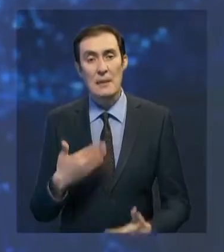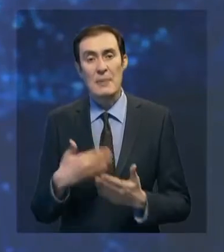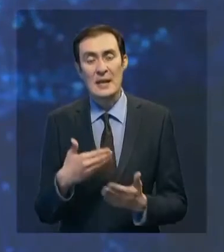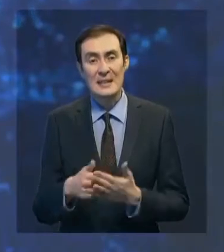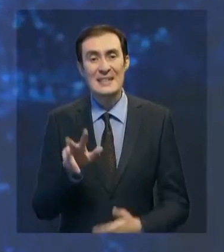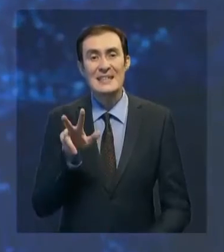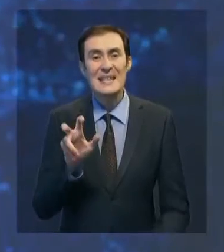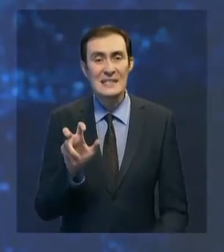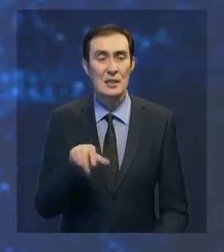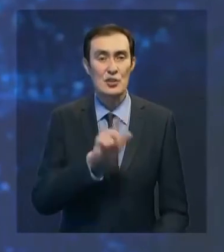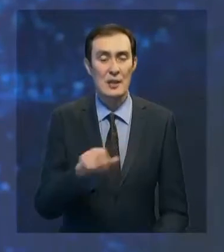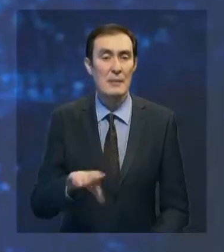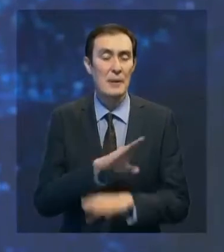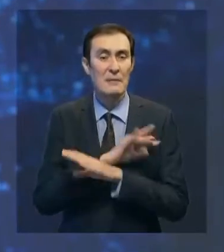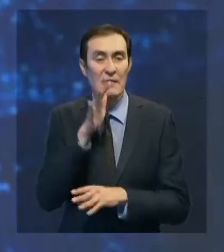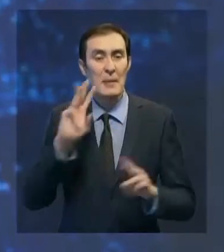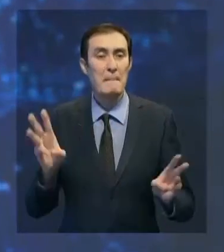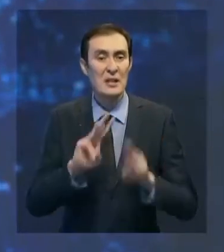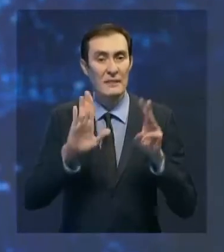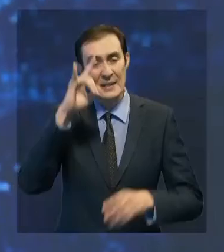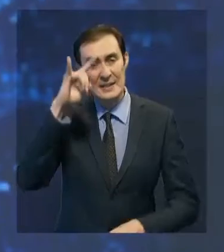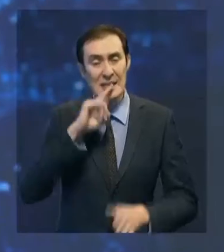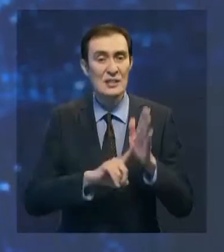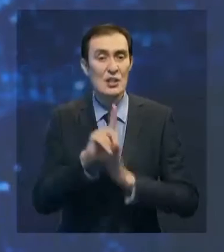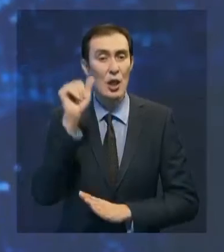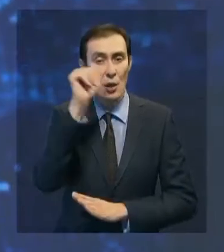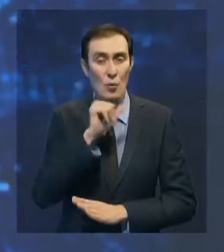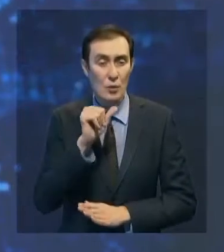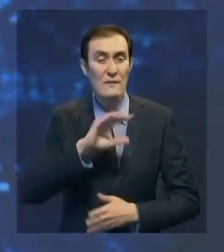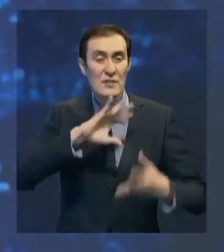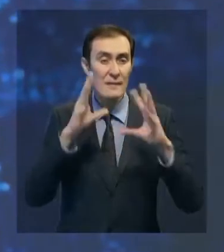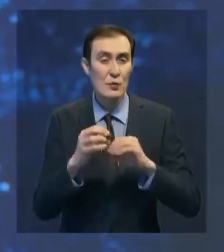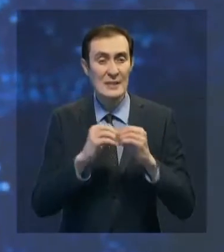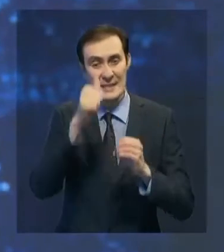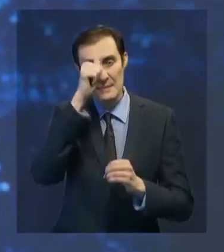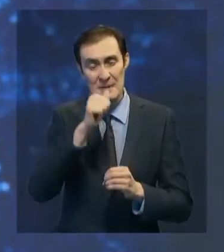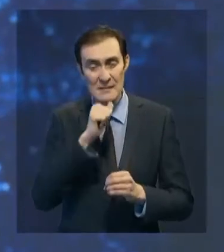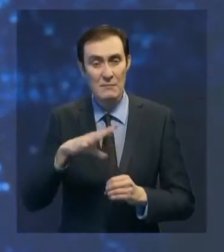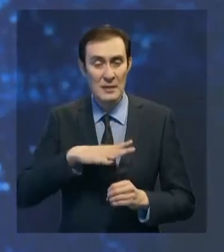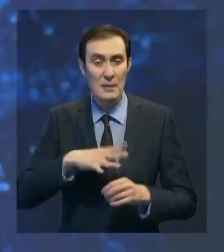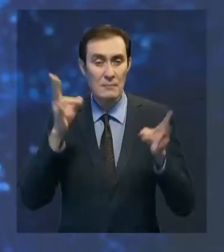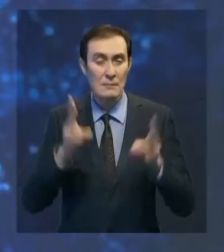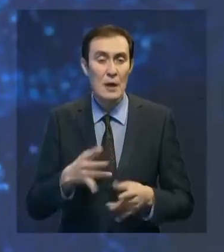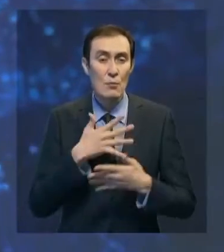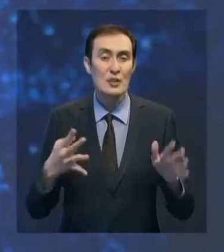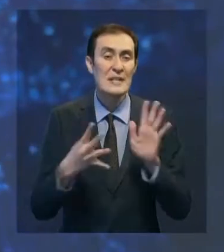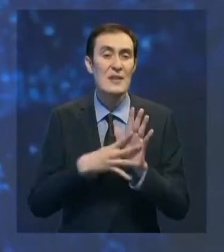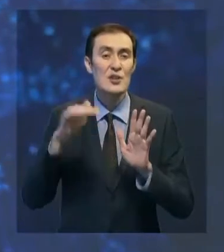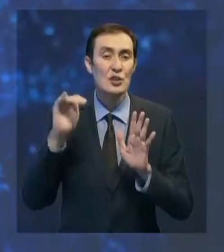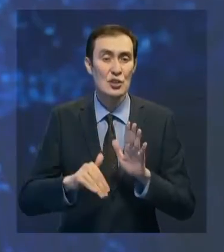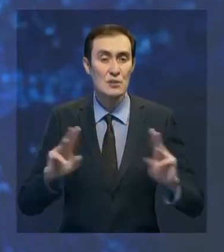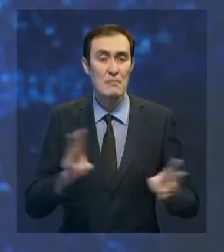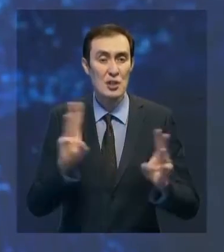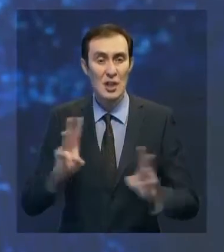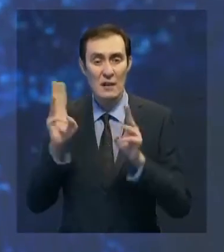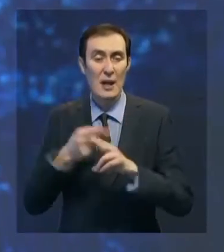Порядка 300 человек погибли при пожарах в Казахстане с начала года. Всего за 10 месяцев в стране произошло свыше 9000